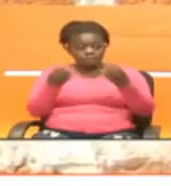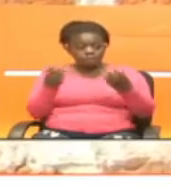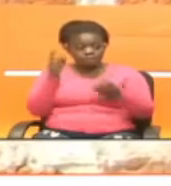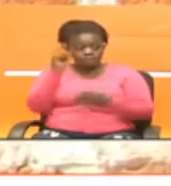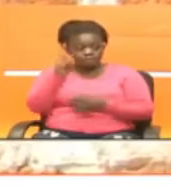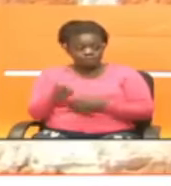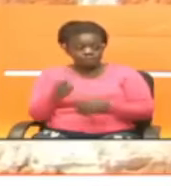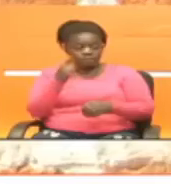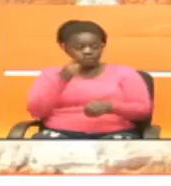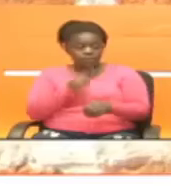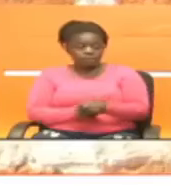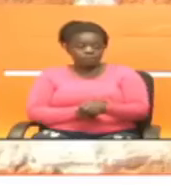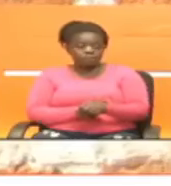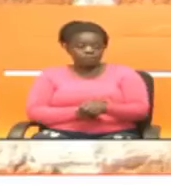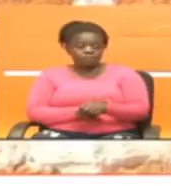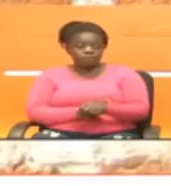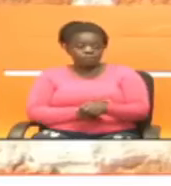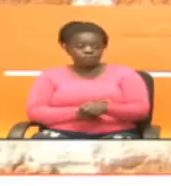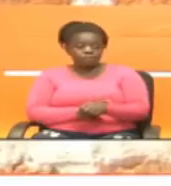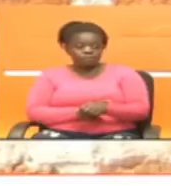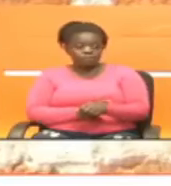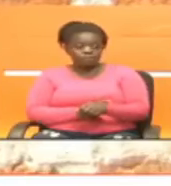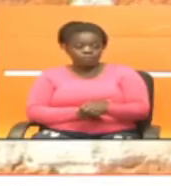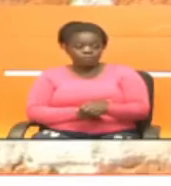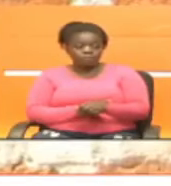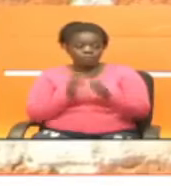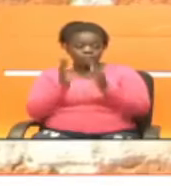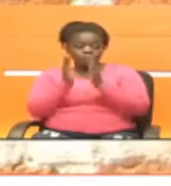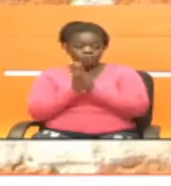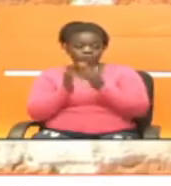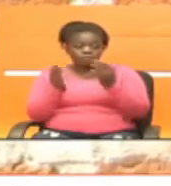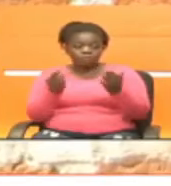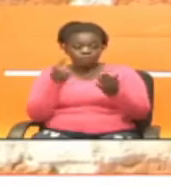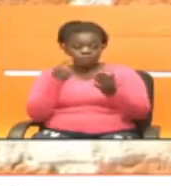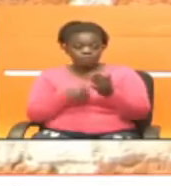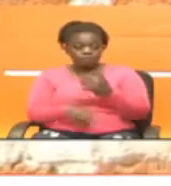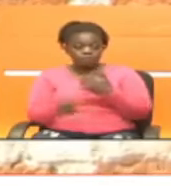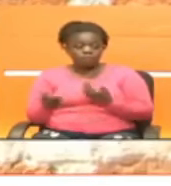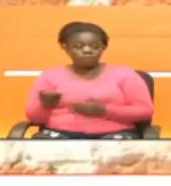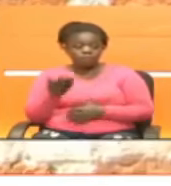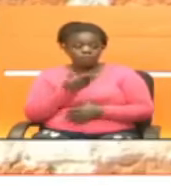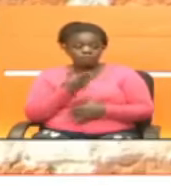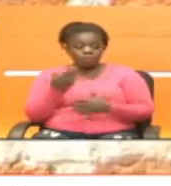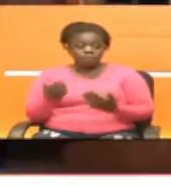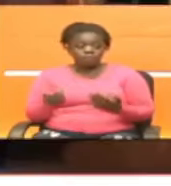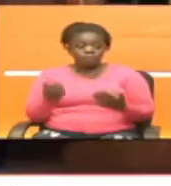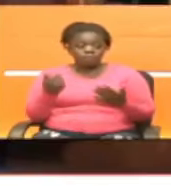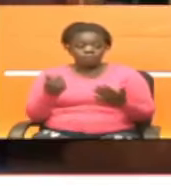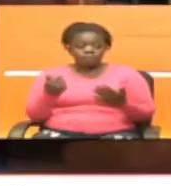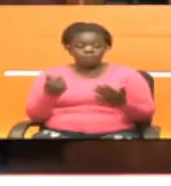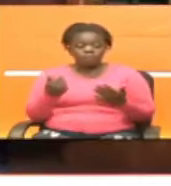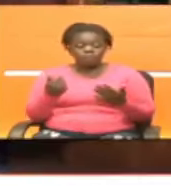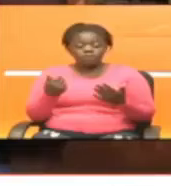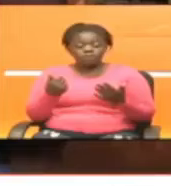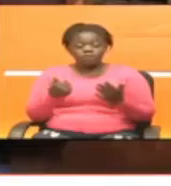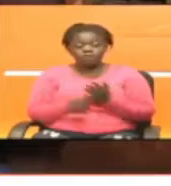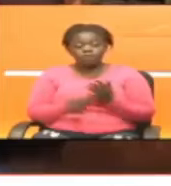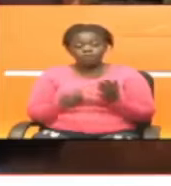yatuukayo ku ssaawa yagendayo ku ssande n'amugaa tulina olumbe lwa mukulu waffe sawulo